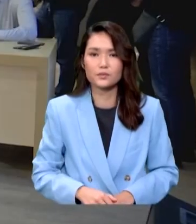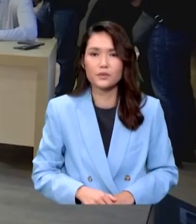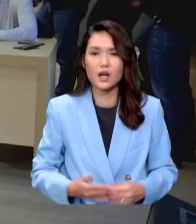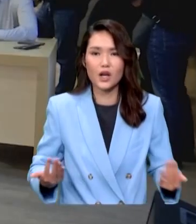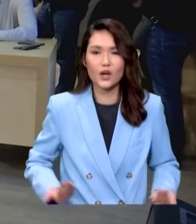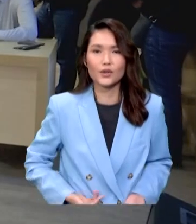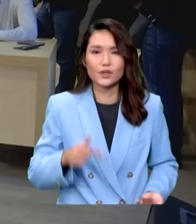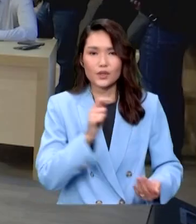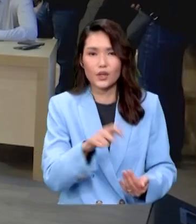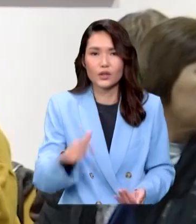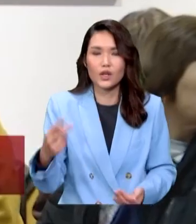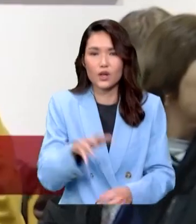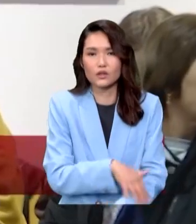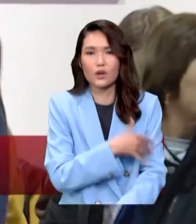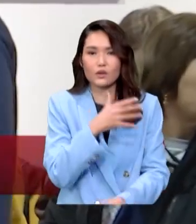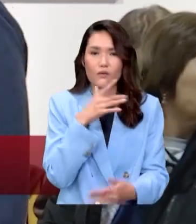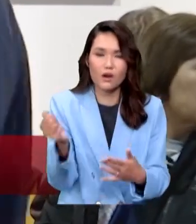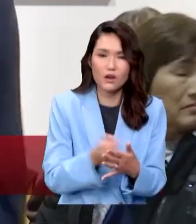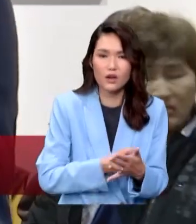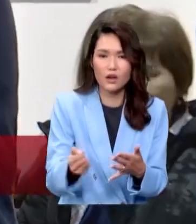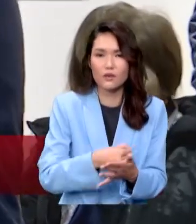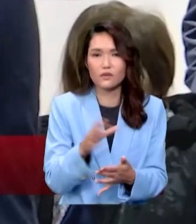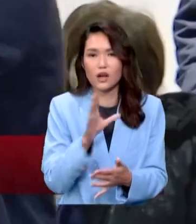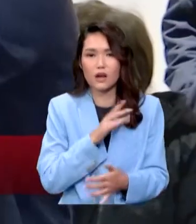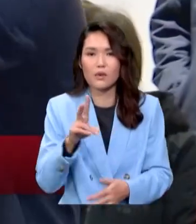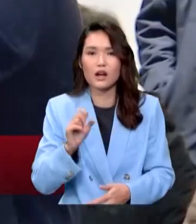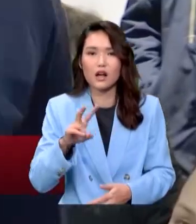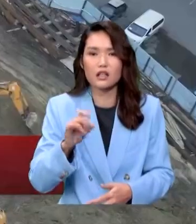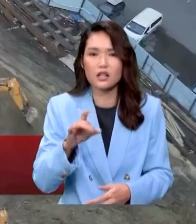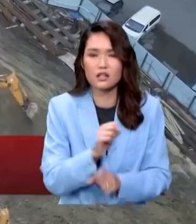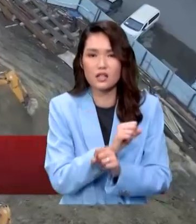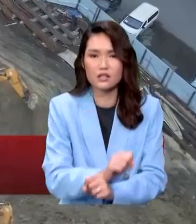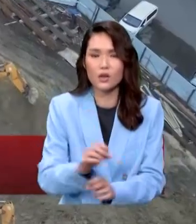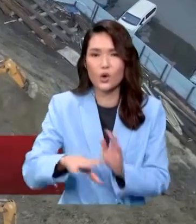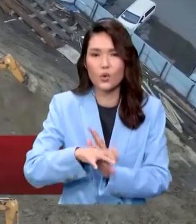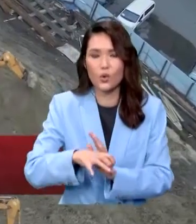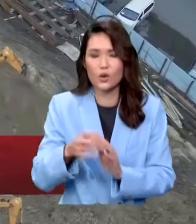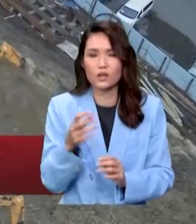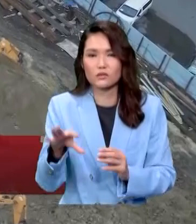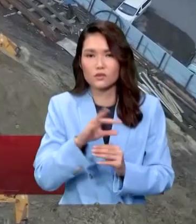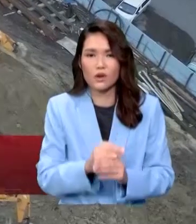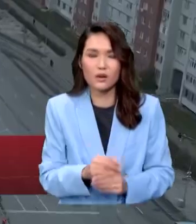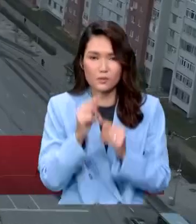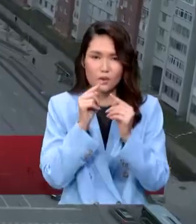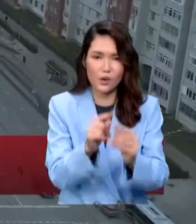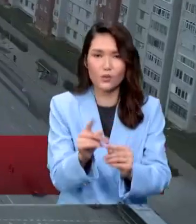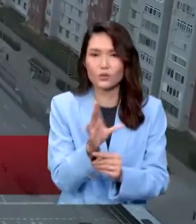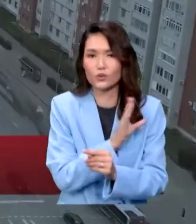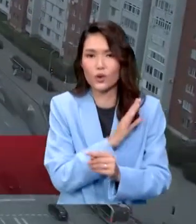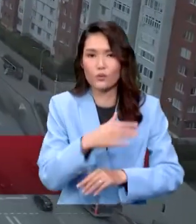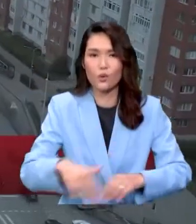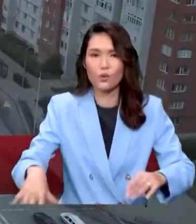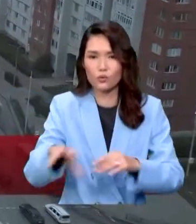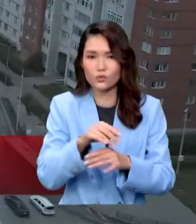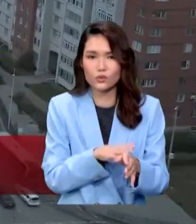Жители Астаны уже полгода требуют остановить строительство крупной канализационной насосной станции. Сооружение возводится в спальном районе Астаны по улице